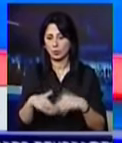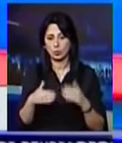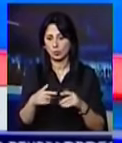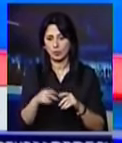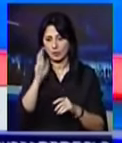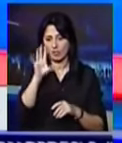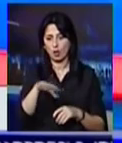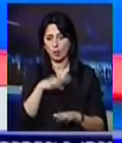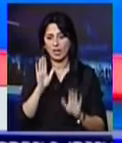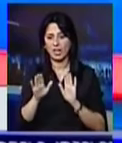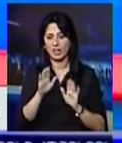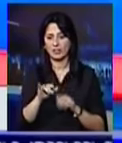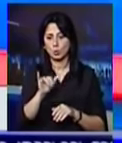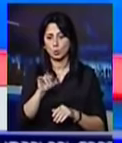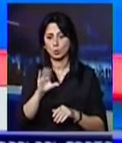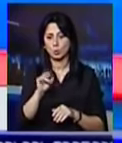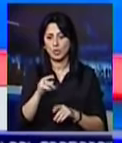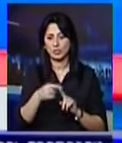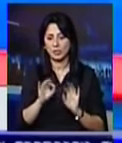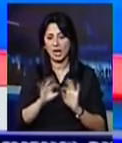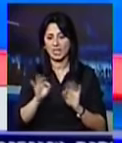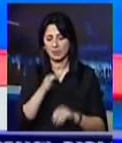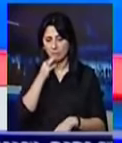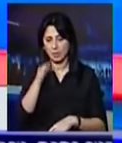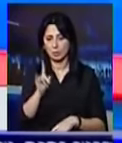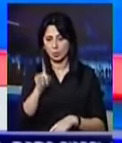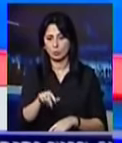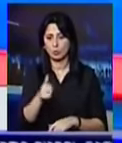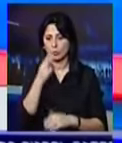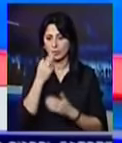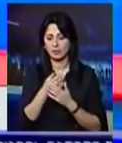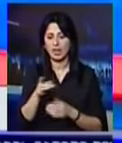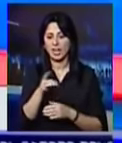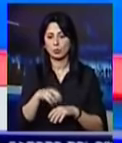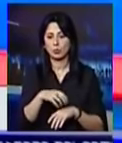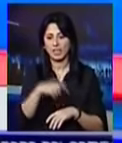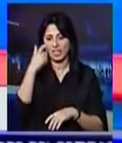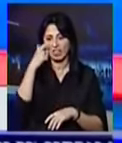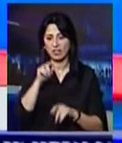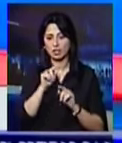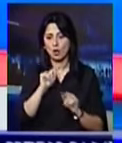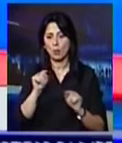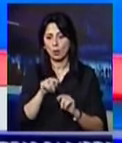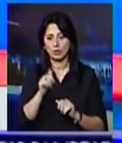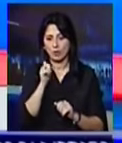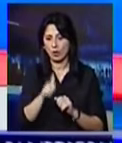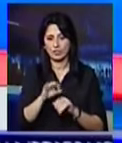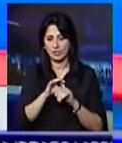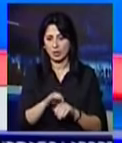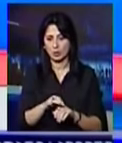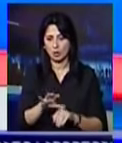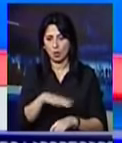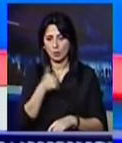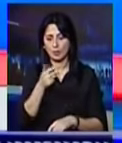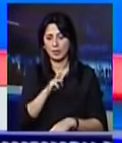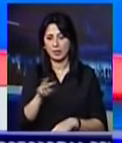aris mtavrobis qopeli khamdzvanali David Usupashulis im ganzkhadebasats pasukhobs romlis mikhadit respublikalebi Ivanishvilis oponirebas qovltvis gauzavan